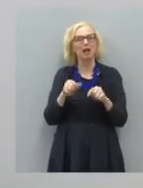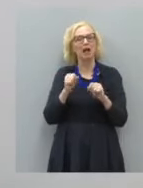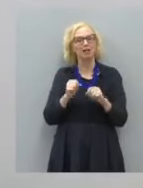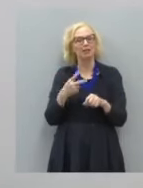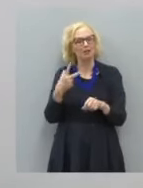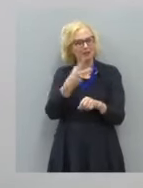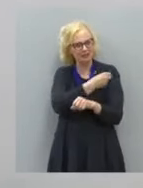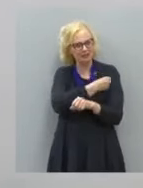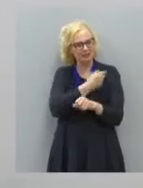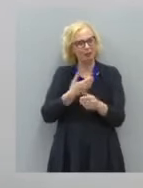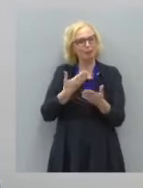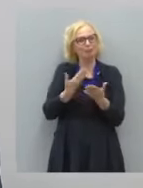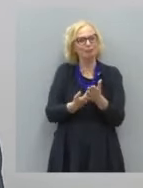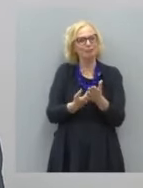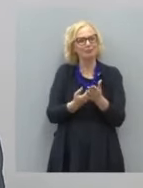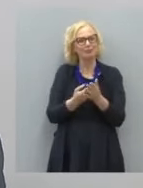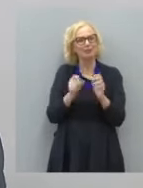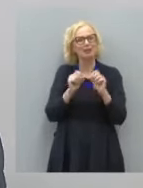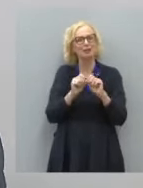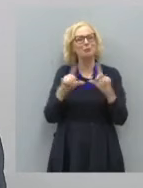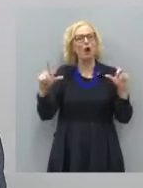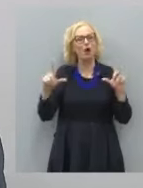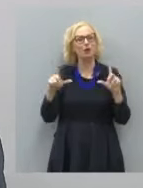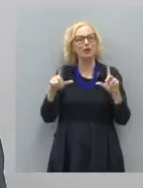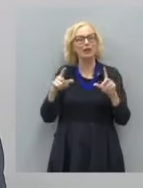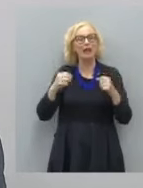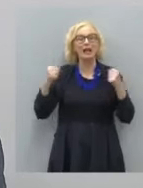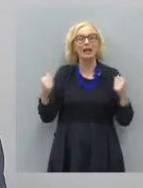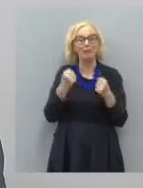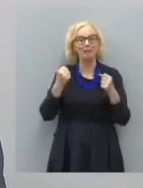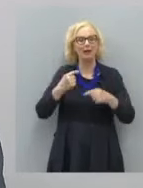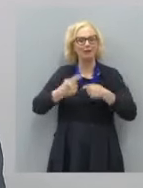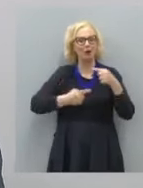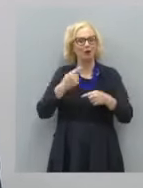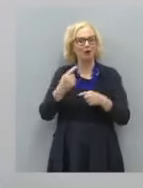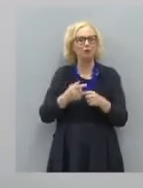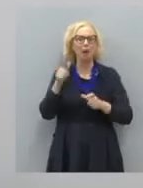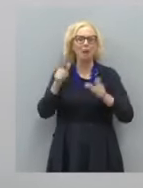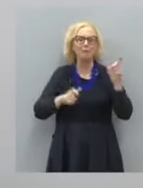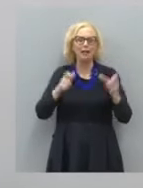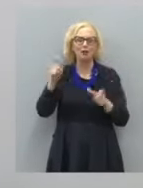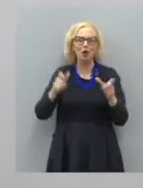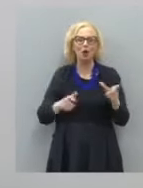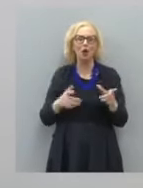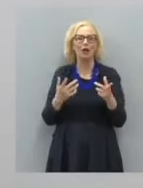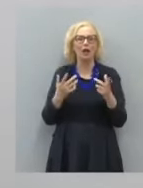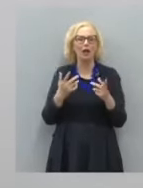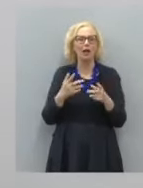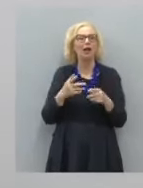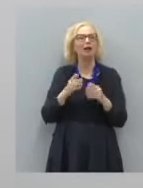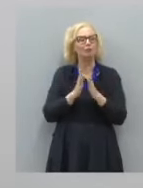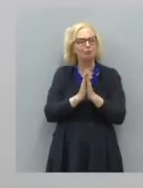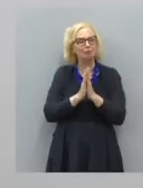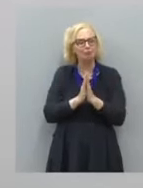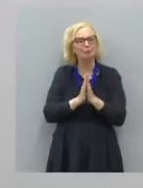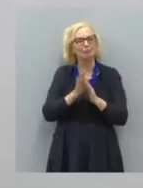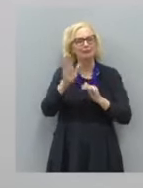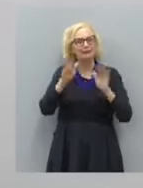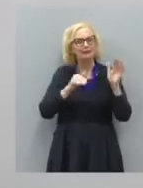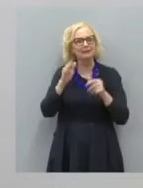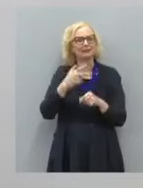vaccinazione in piccolo spot della campagna continua le persone continuano a essere invitate alla